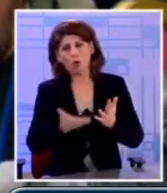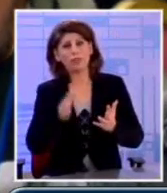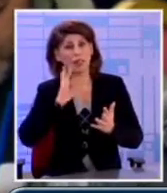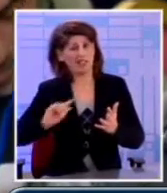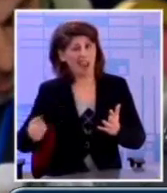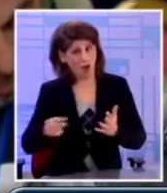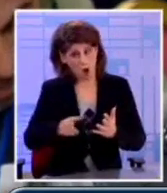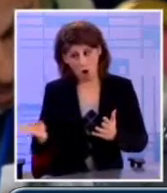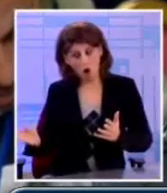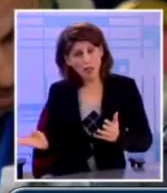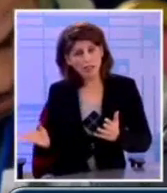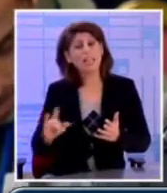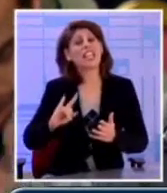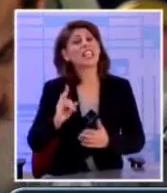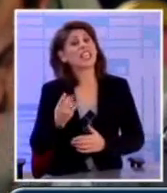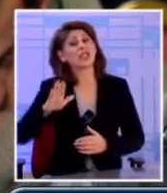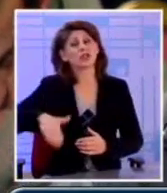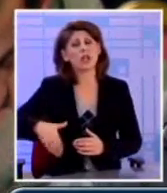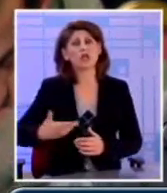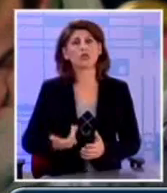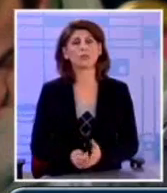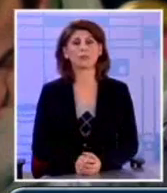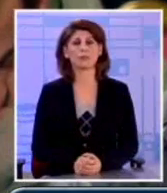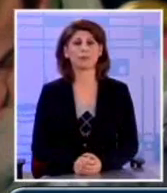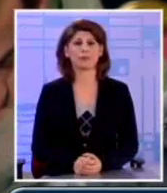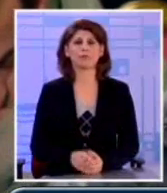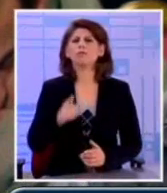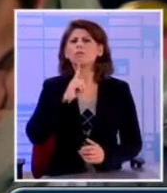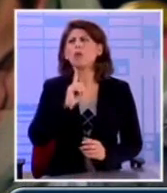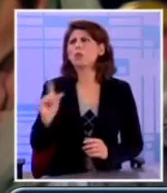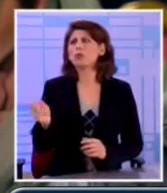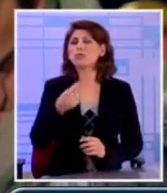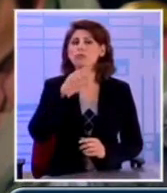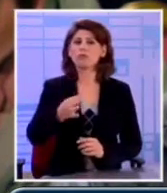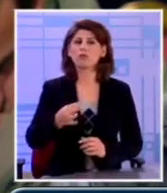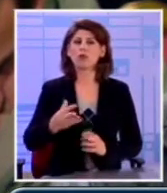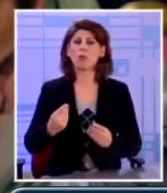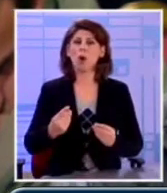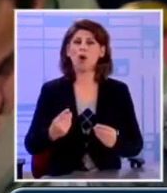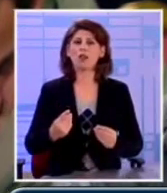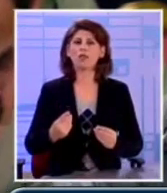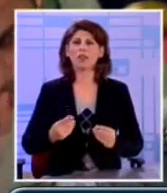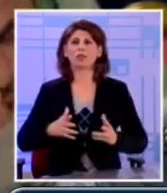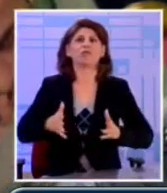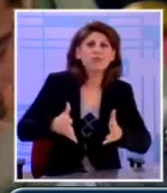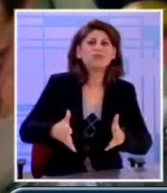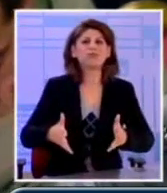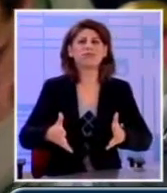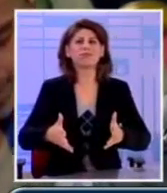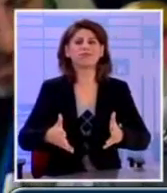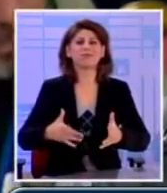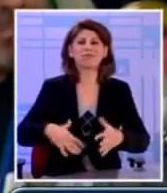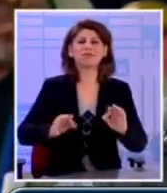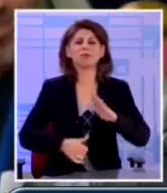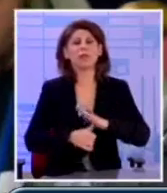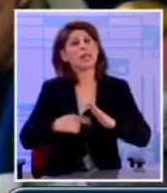ενοχλήσατε. Ή τελικά, κατά το κοινό λεγόμενο, έχετε μπει με πολλή φόρα και ίσως έχετε